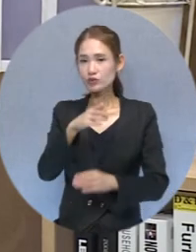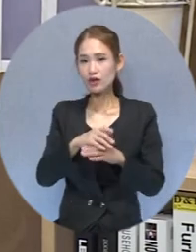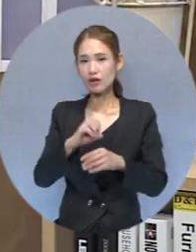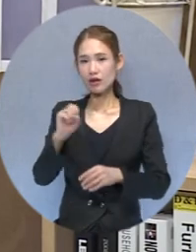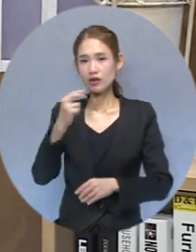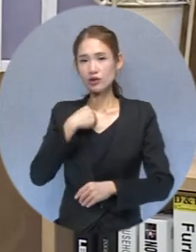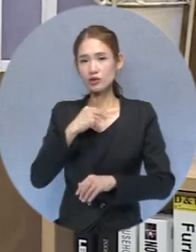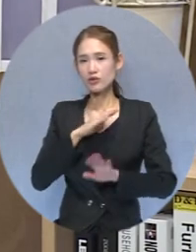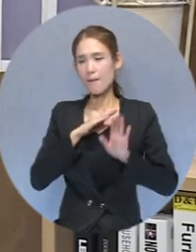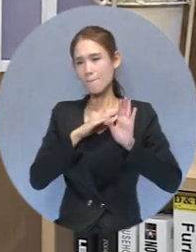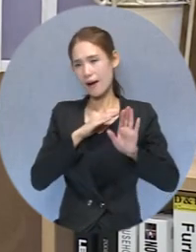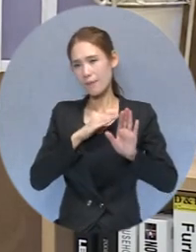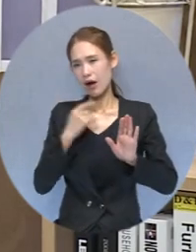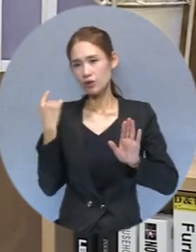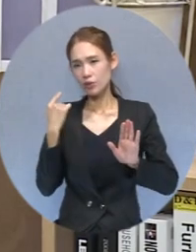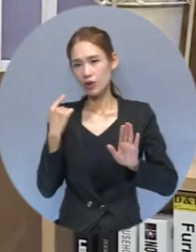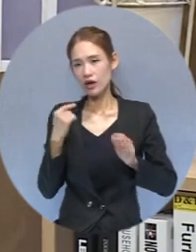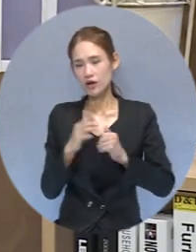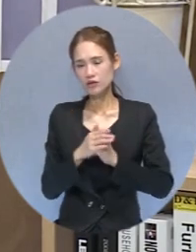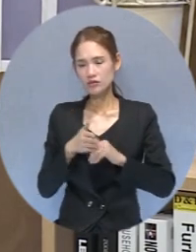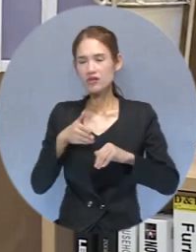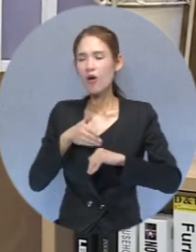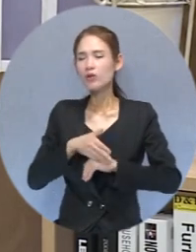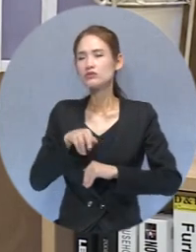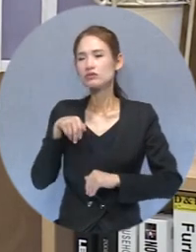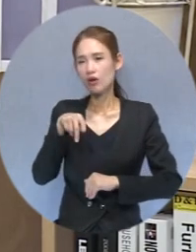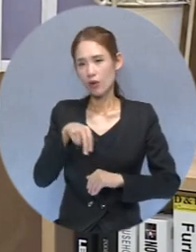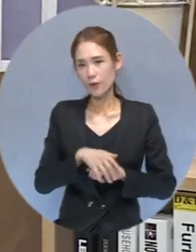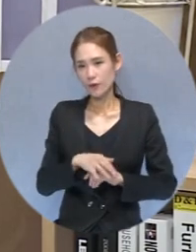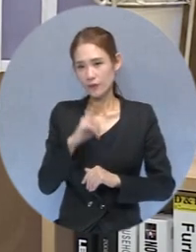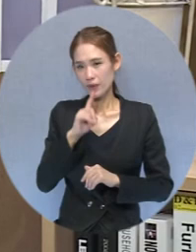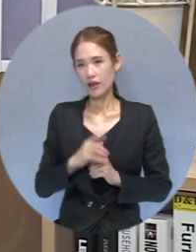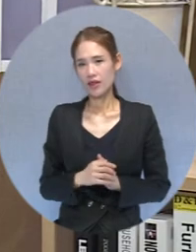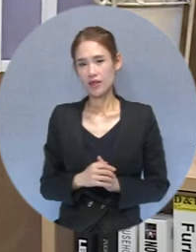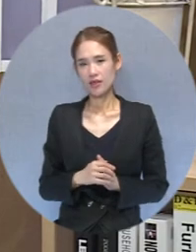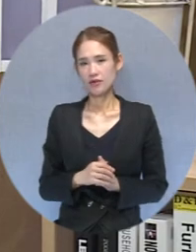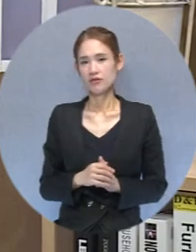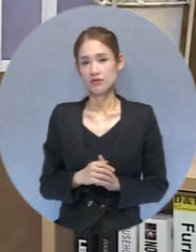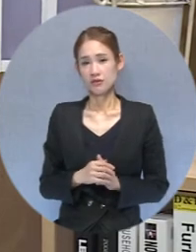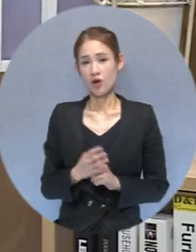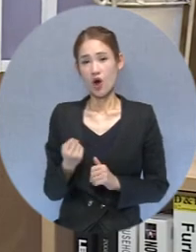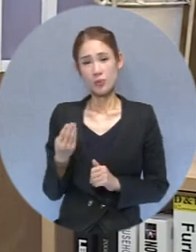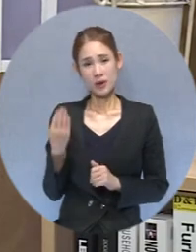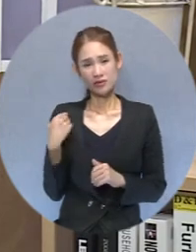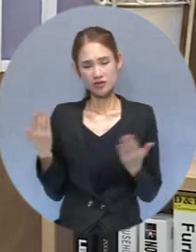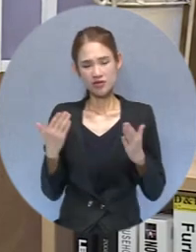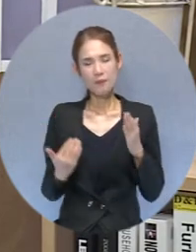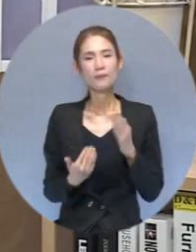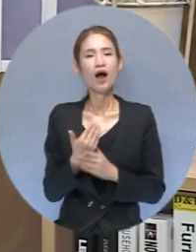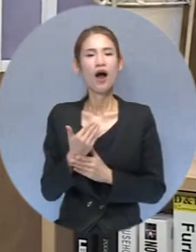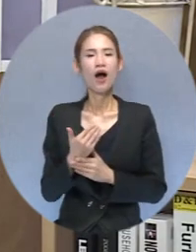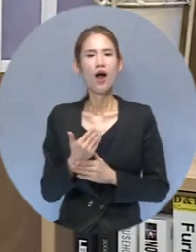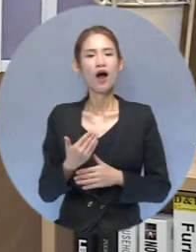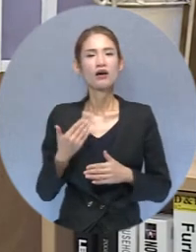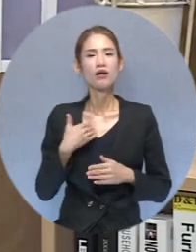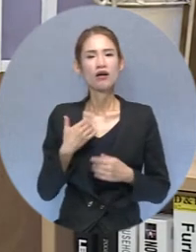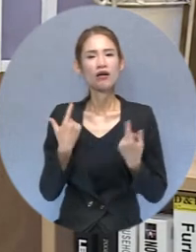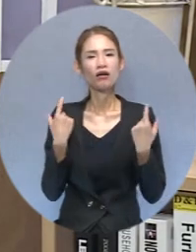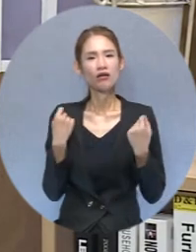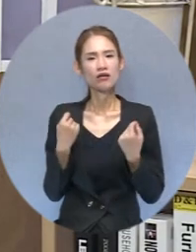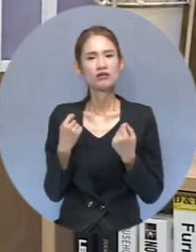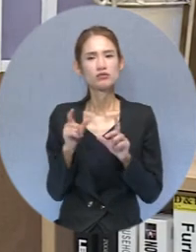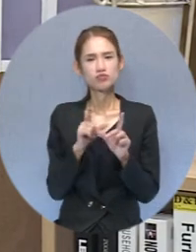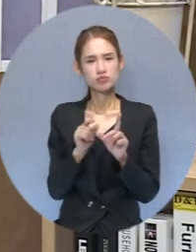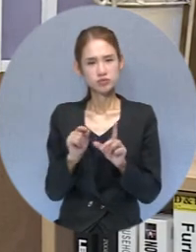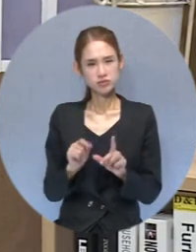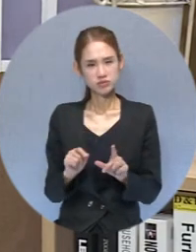저한테 빵빵 하시더라고요. 천천히 걷는다고. 네. 그래서 이거 불과 얼마 전에 있었던 일이어서 아직까지 이런 부분에 대해서